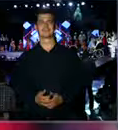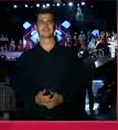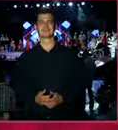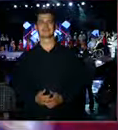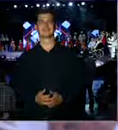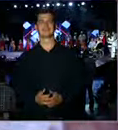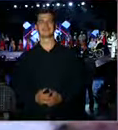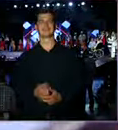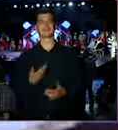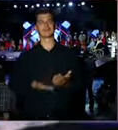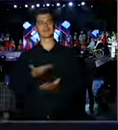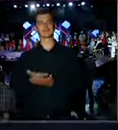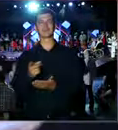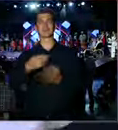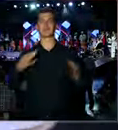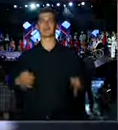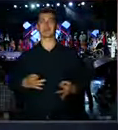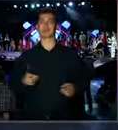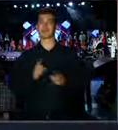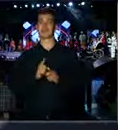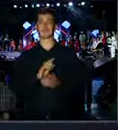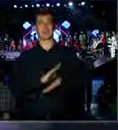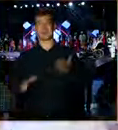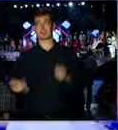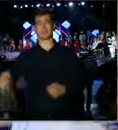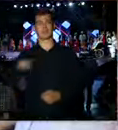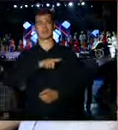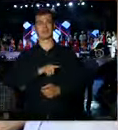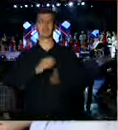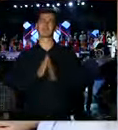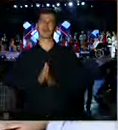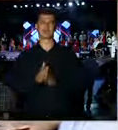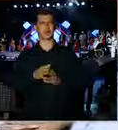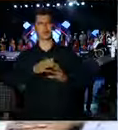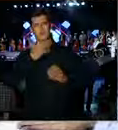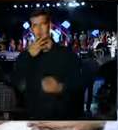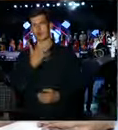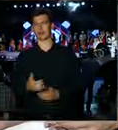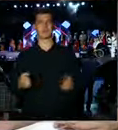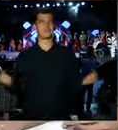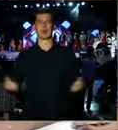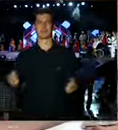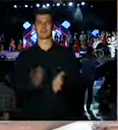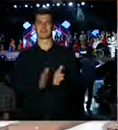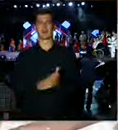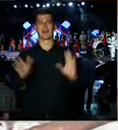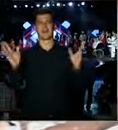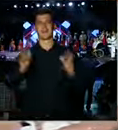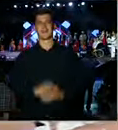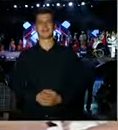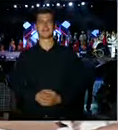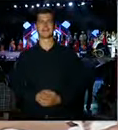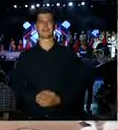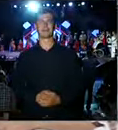Drodzy Państwo, to są ludzie, bez których ten konkurs by się nie odbył. Proponuję naprawdę nagrodzić ich gorącymi, gromkimi brawami.